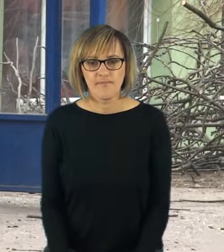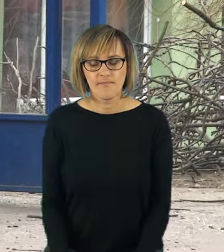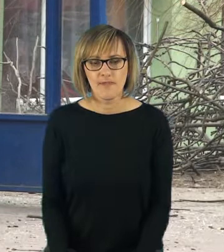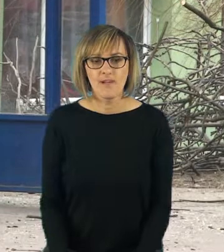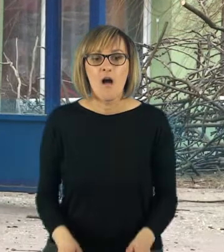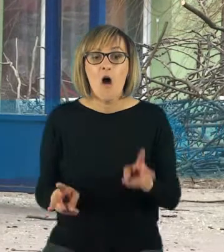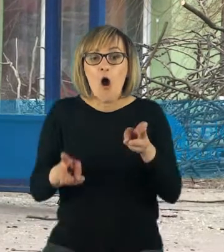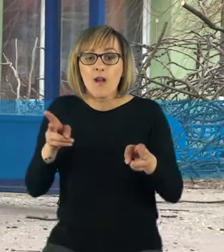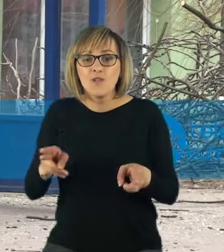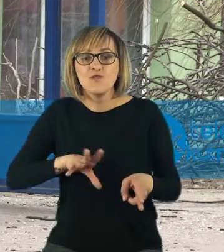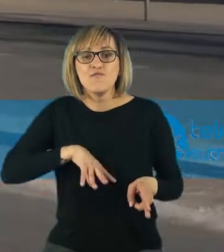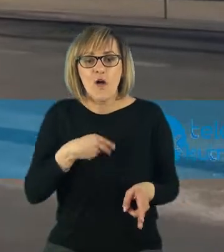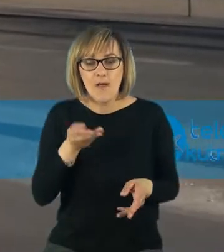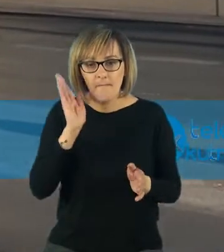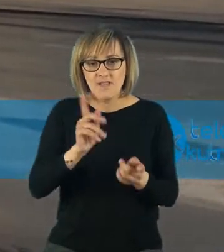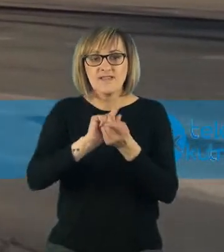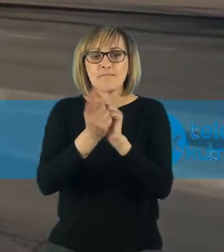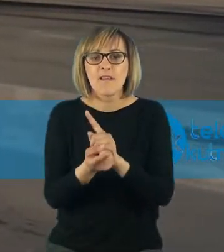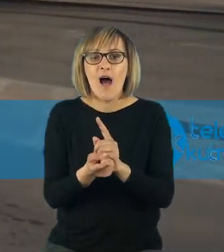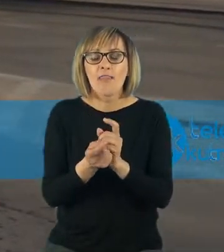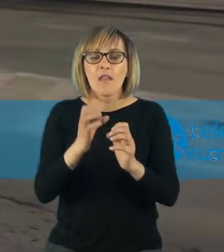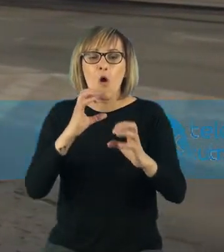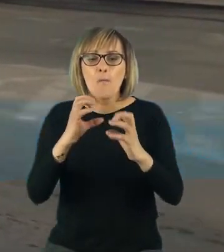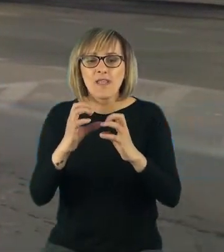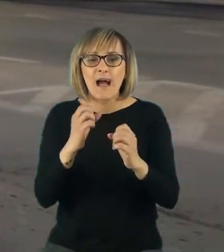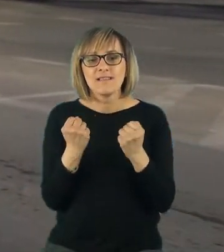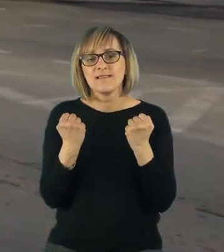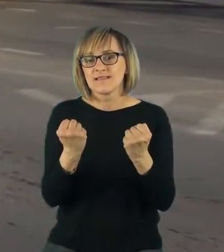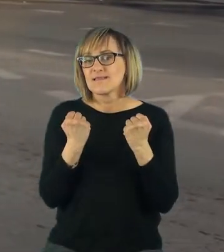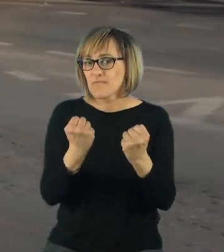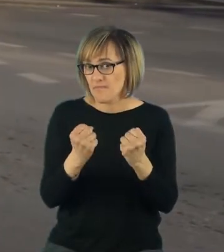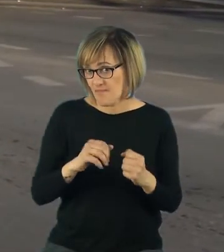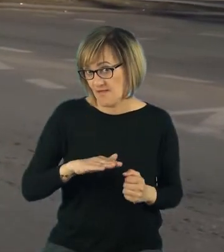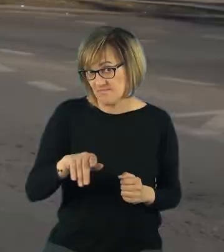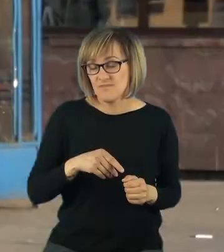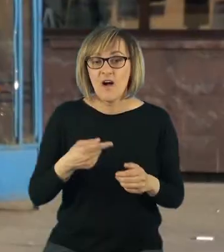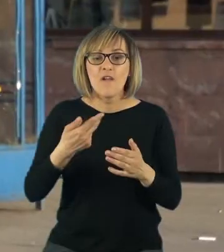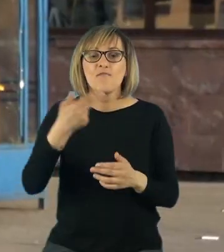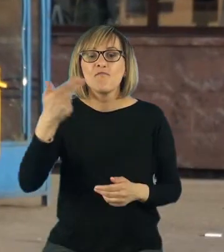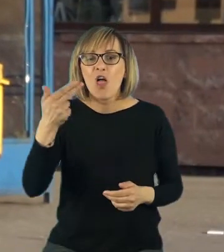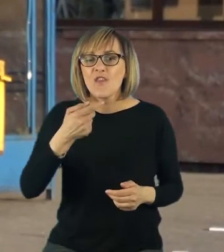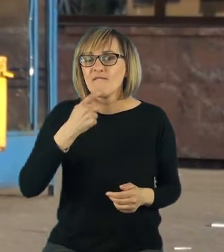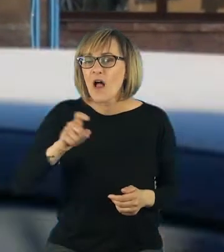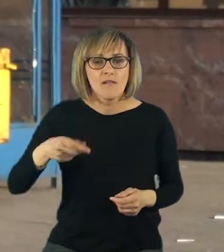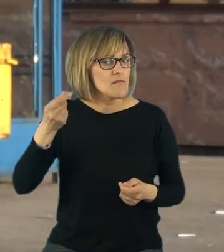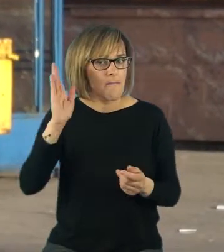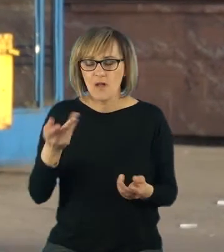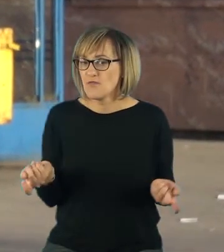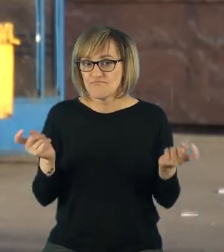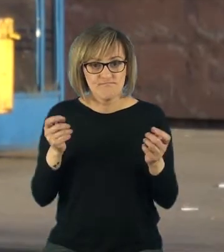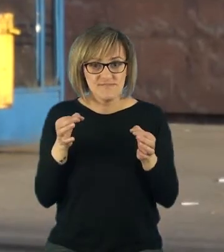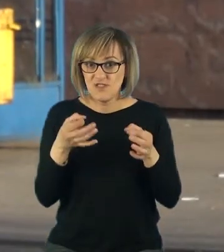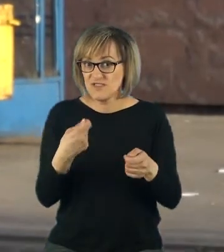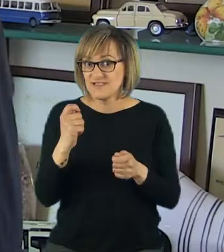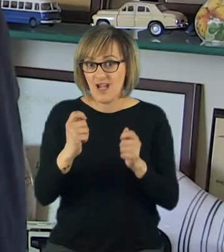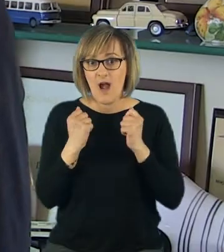W okresie świątecznym czekają nas zmiany w rozkładach jazdy autobusów komunikacji miejskiej. W niedzielę wielkanocną autobusy nie pojawią się na ulicach miasta